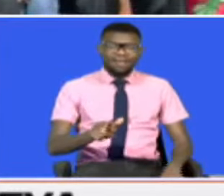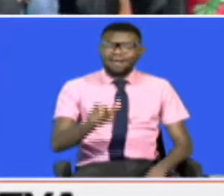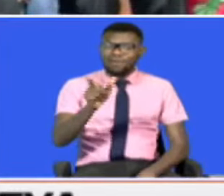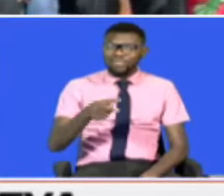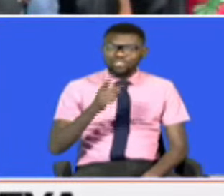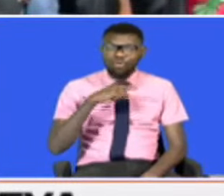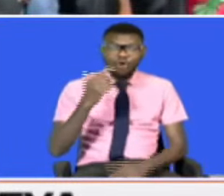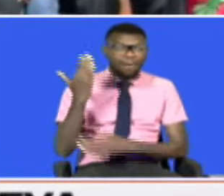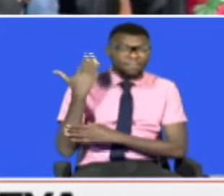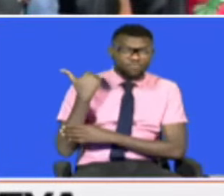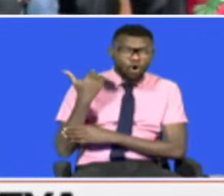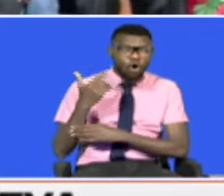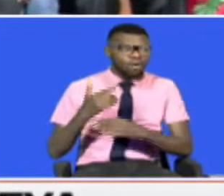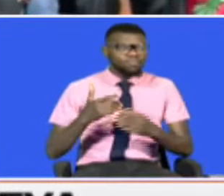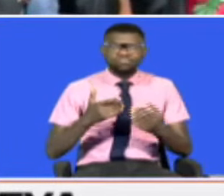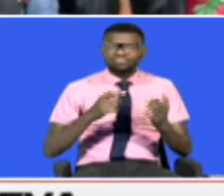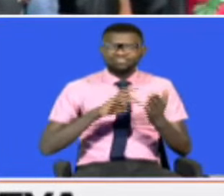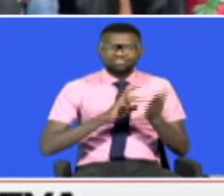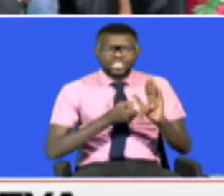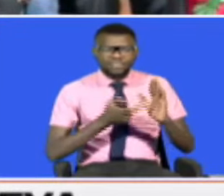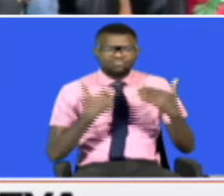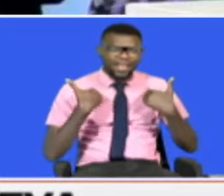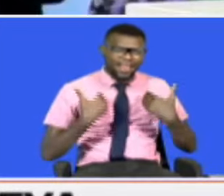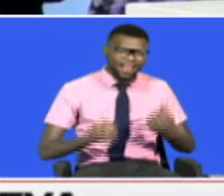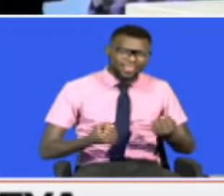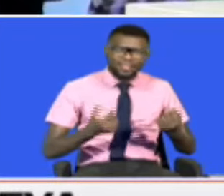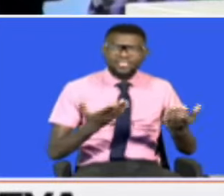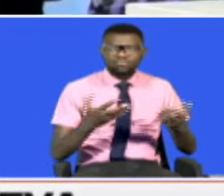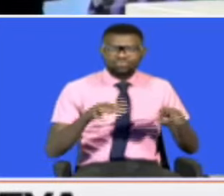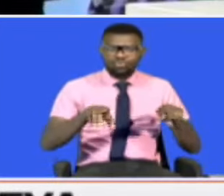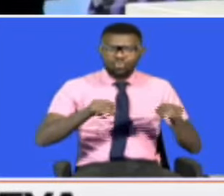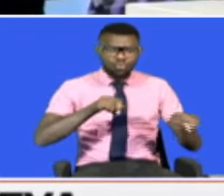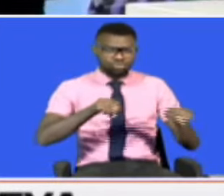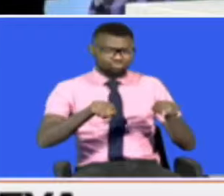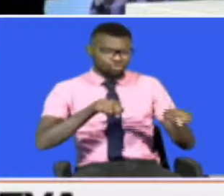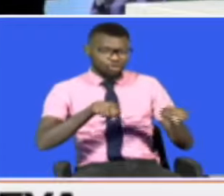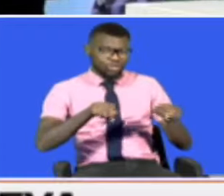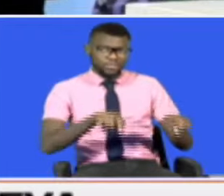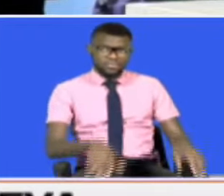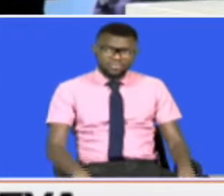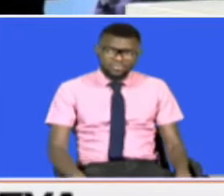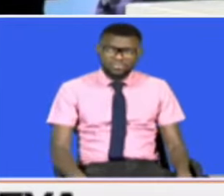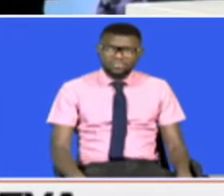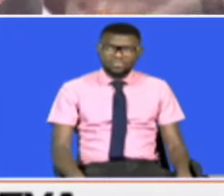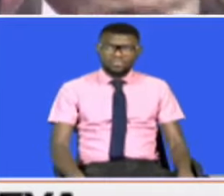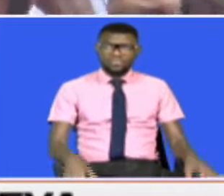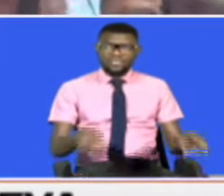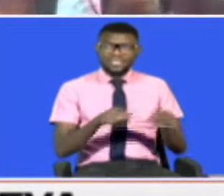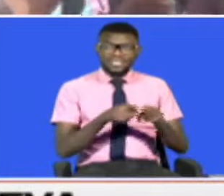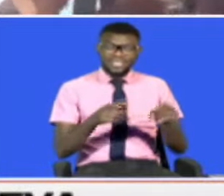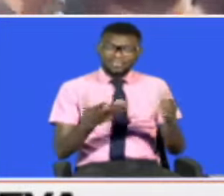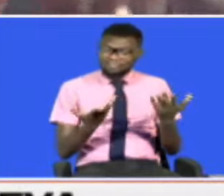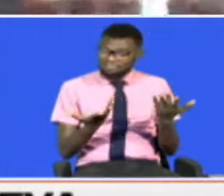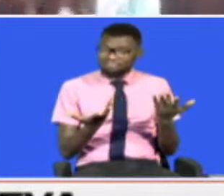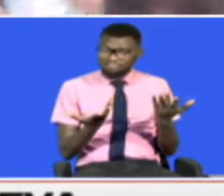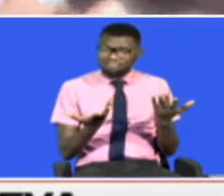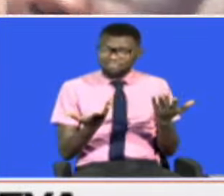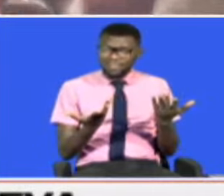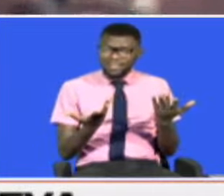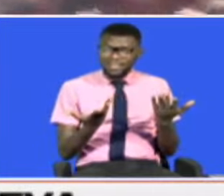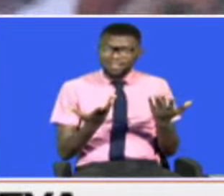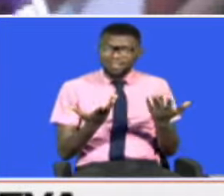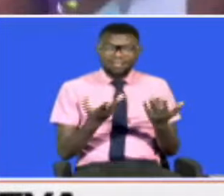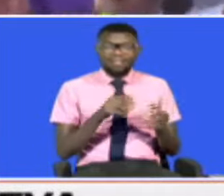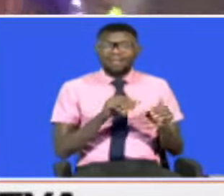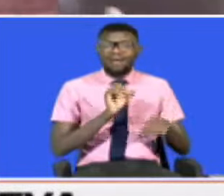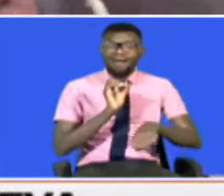amewahi simamia miradi kubwa ya afya na kuingiliana na vipengee hivyo sita vya ujenzi wa afya. Pia wanashauri